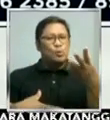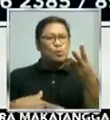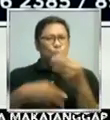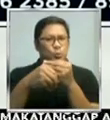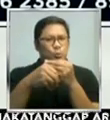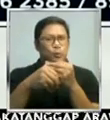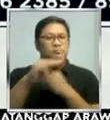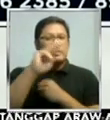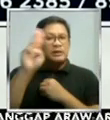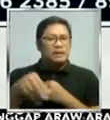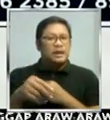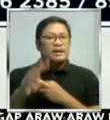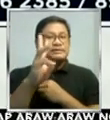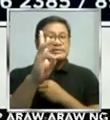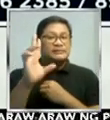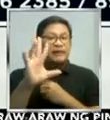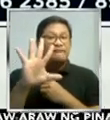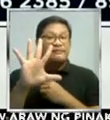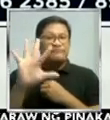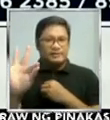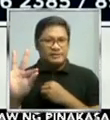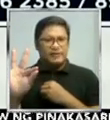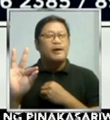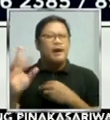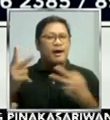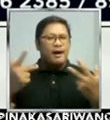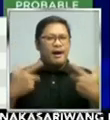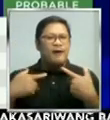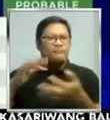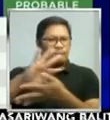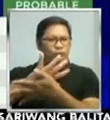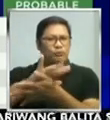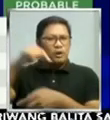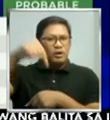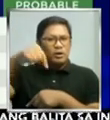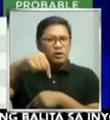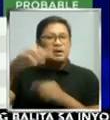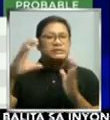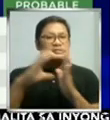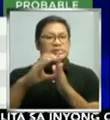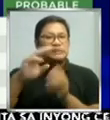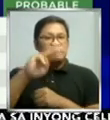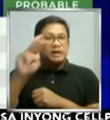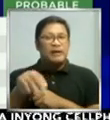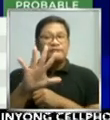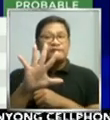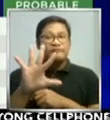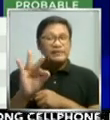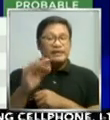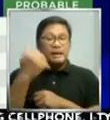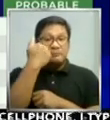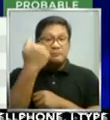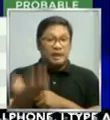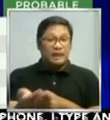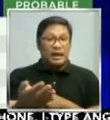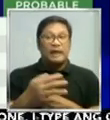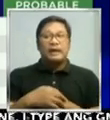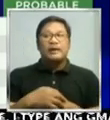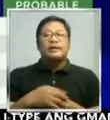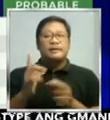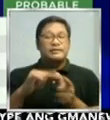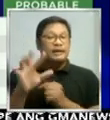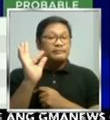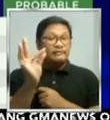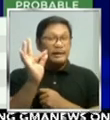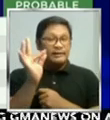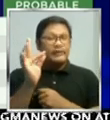Department, 659 na ang bilang ng confirmed cases sa buong lungsod. 6 na po ang patay at 9 na po ang nag-recover